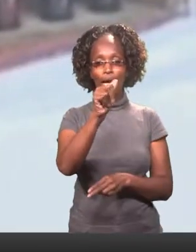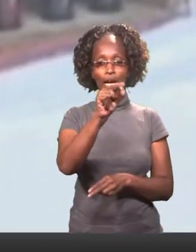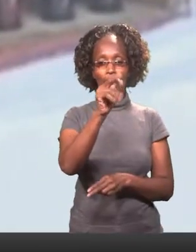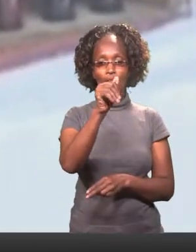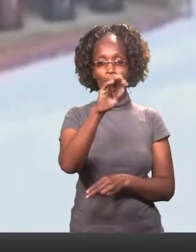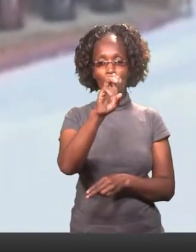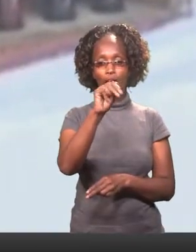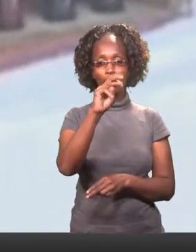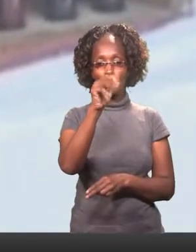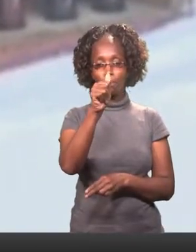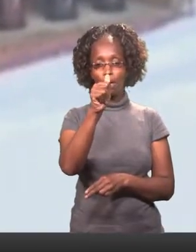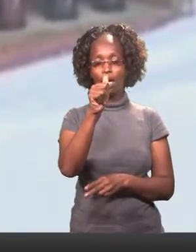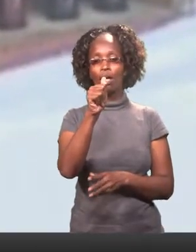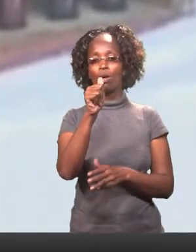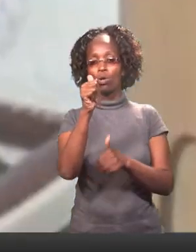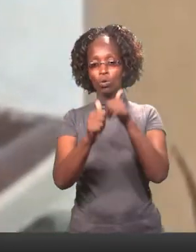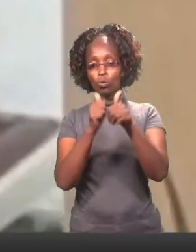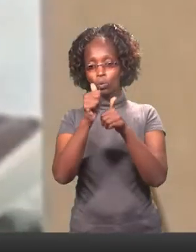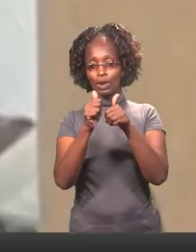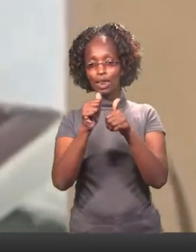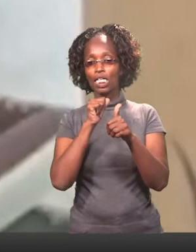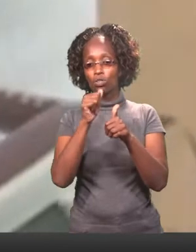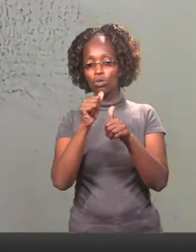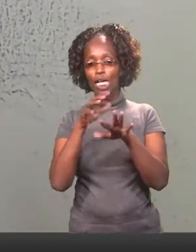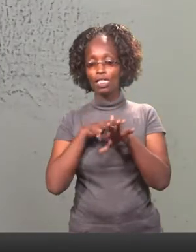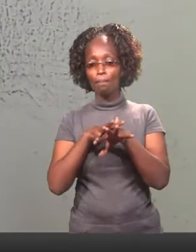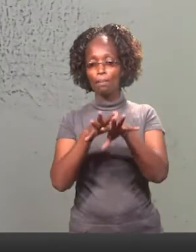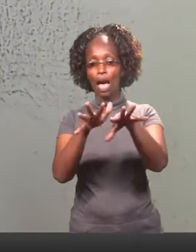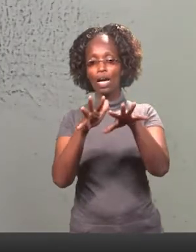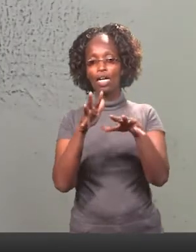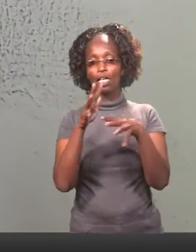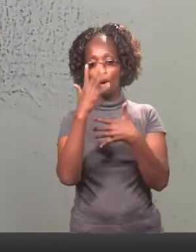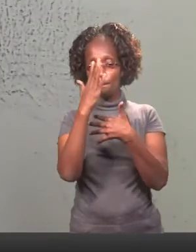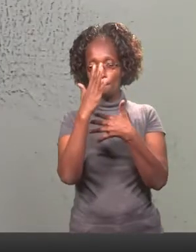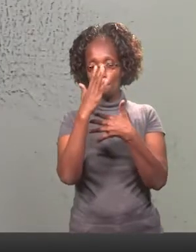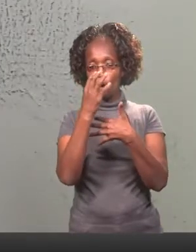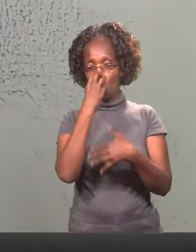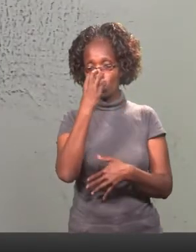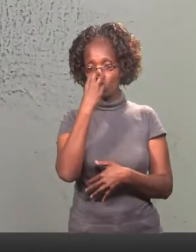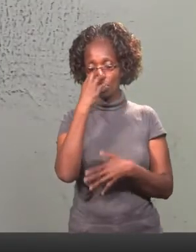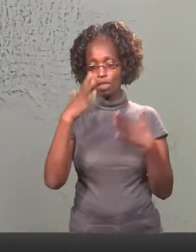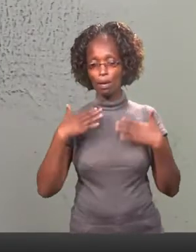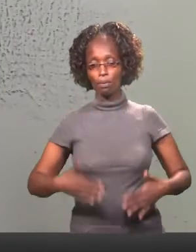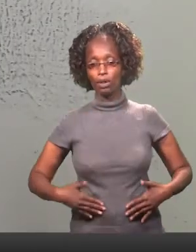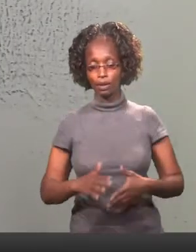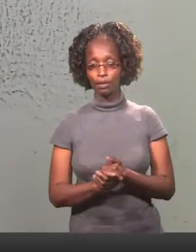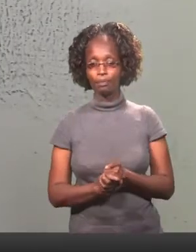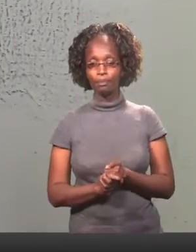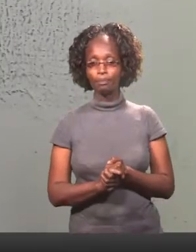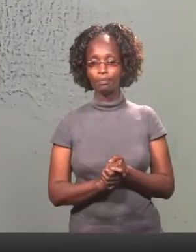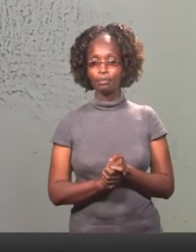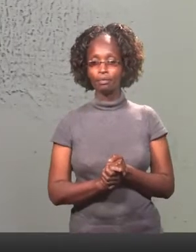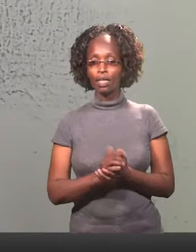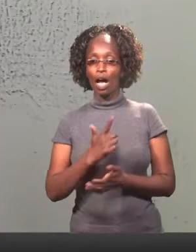za hemoglobin inayotumika kusambaza hewa ya oksijeni mwilini. Anemia by definition is